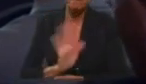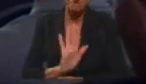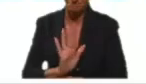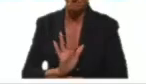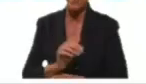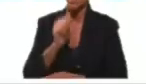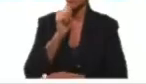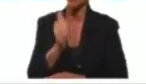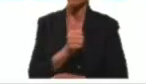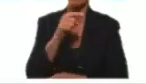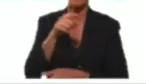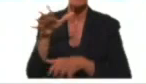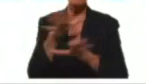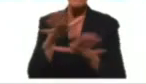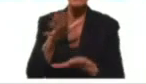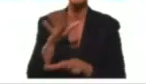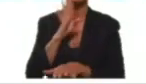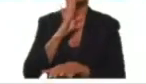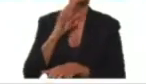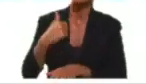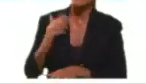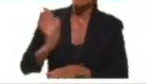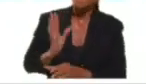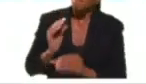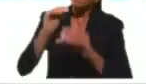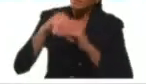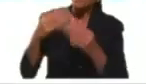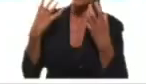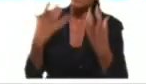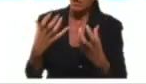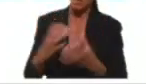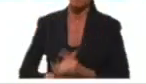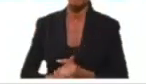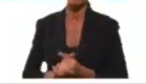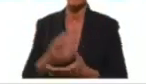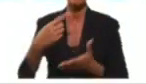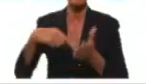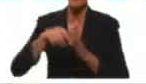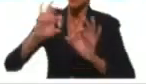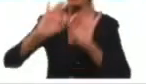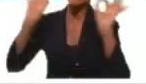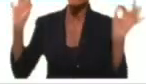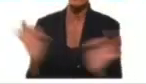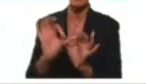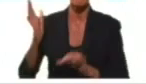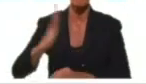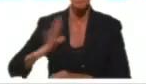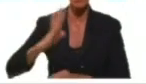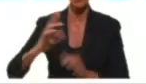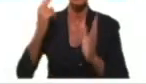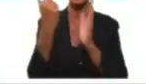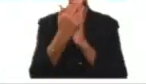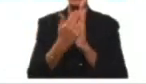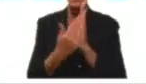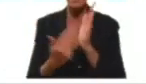chcielibyśmy zawsze być. Zjednoczyliśmy się w Unii Europejskiej dla uniwersalnych wartości i zasad, które są filarem